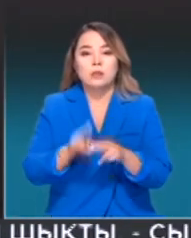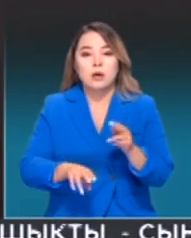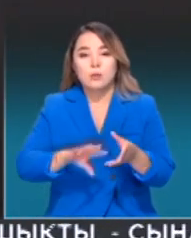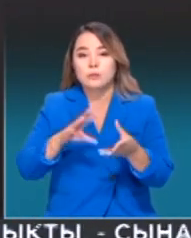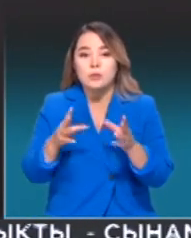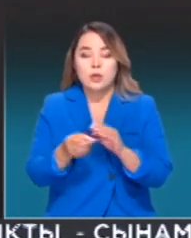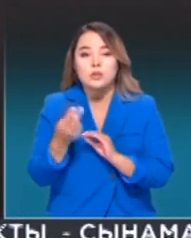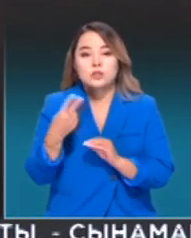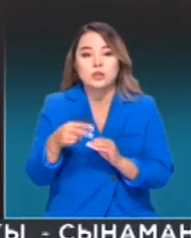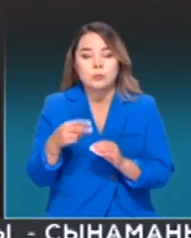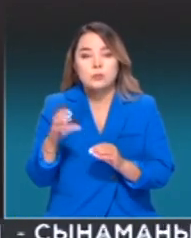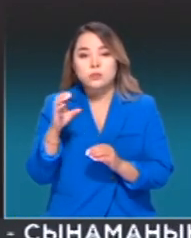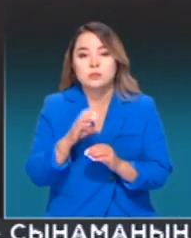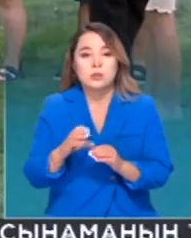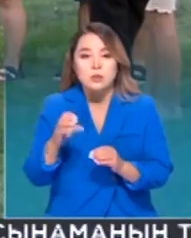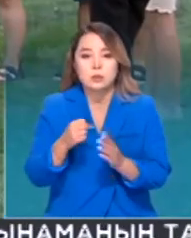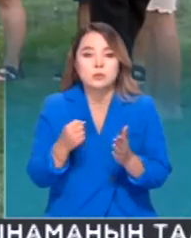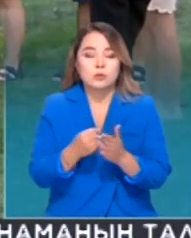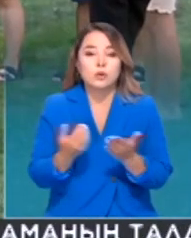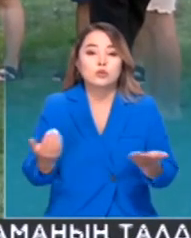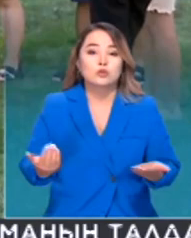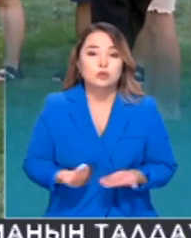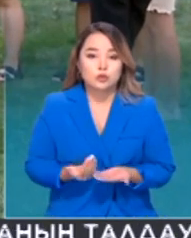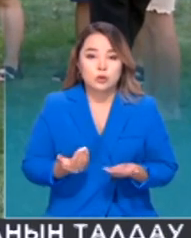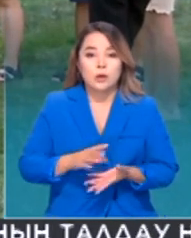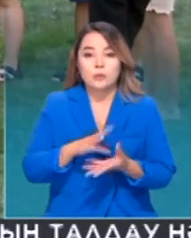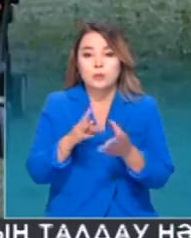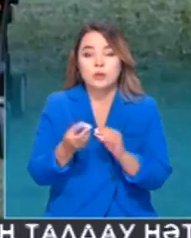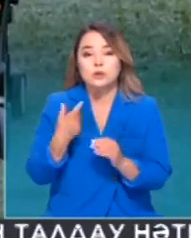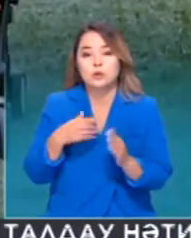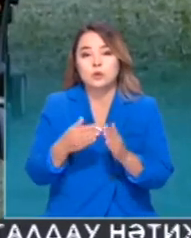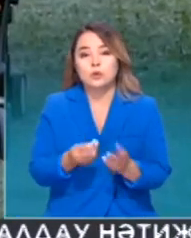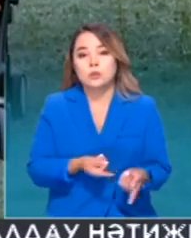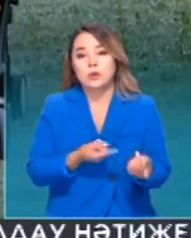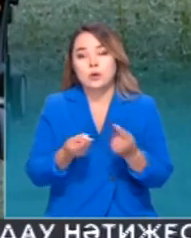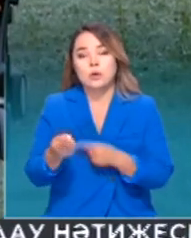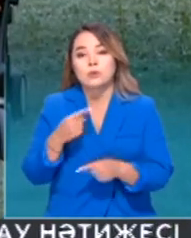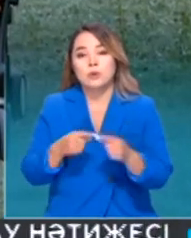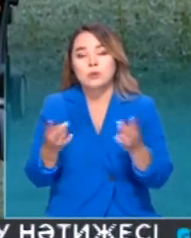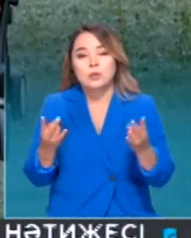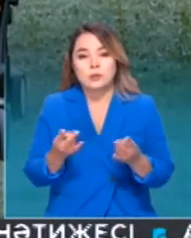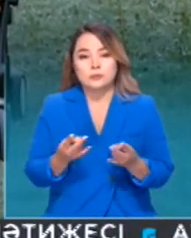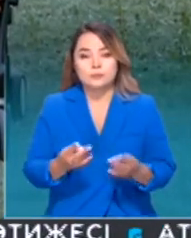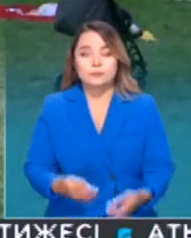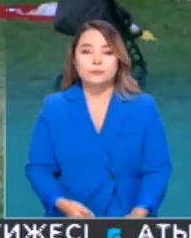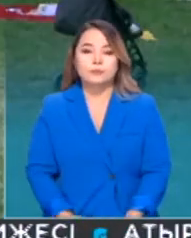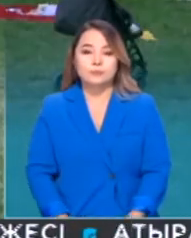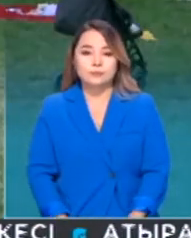аяғы 20 қыркүйекке дейін тұрғындар түгел өз үйлеріне оралулары